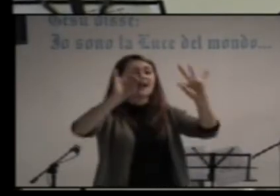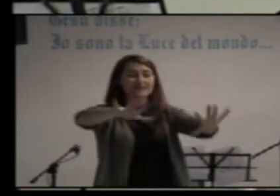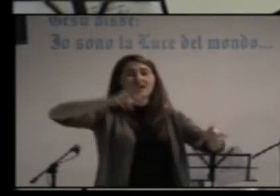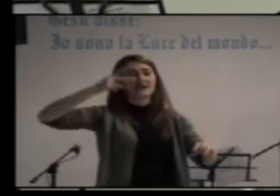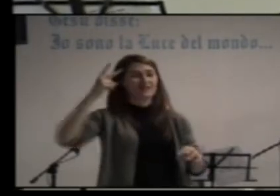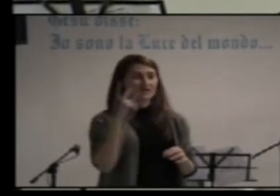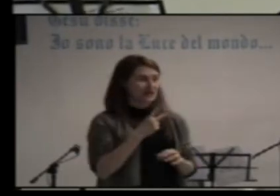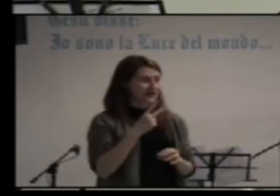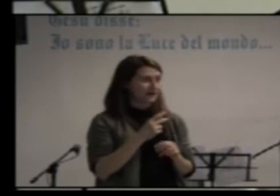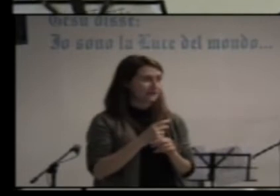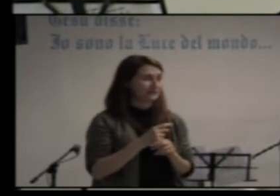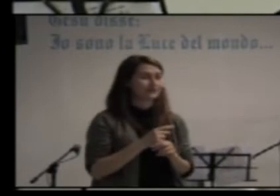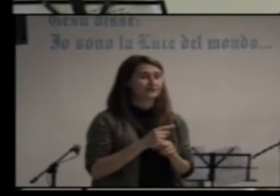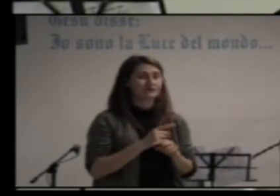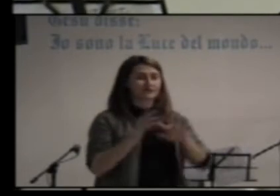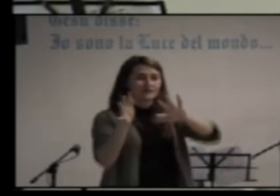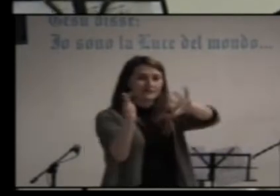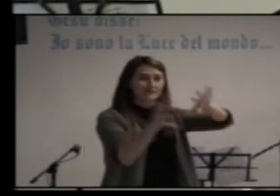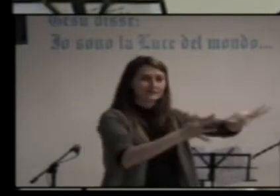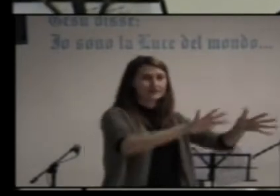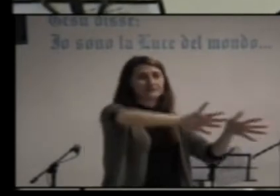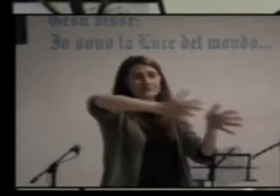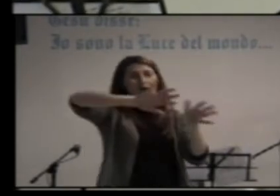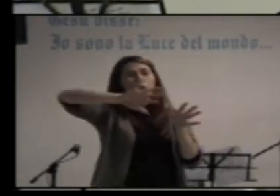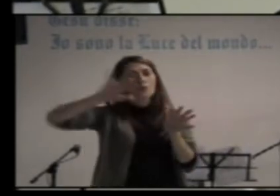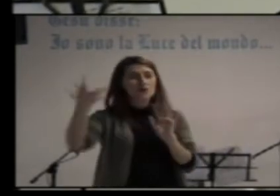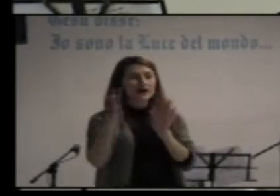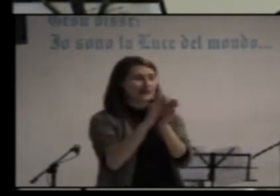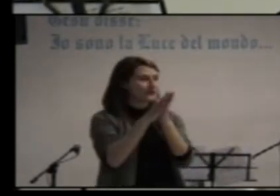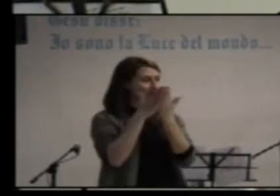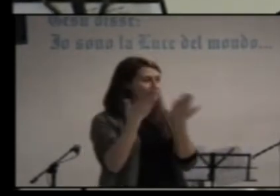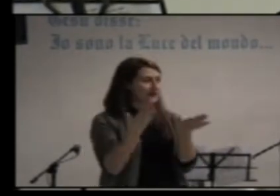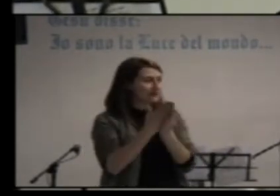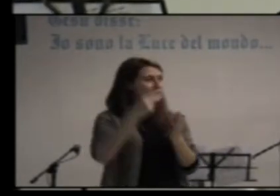Neemia, capitolo 1, versetto 5.